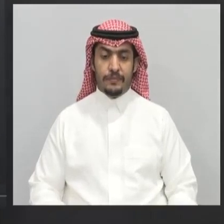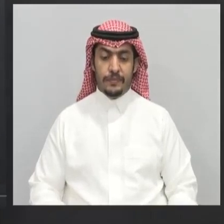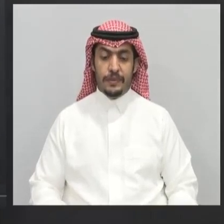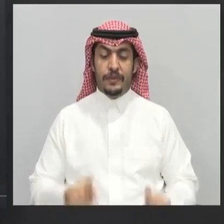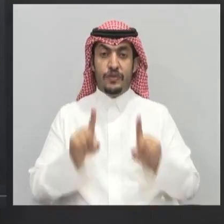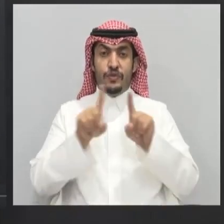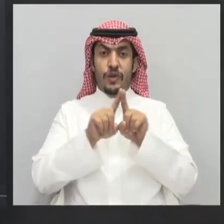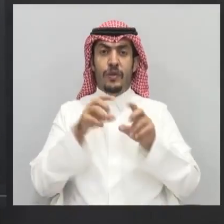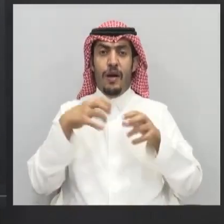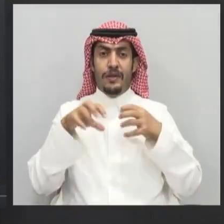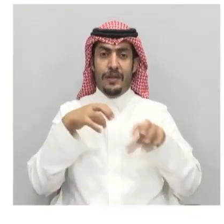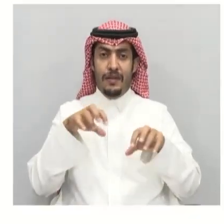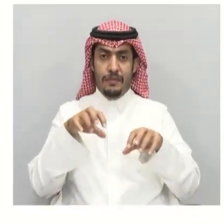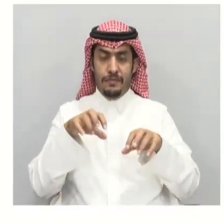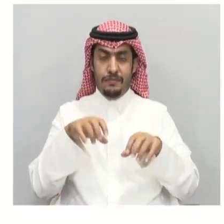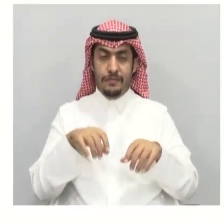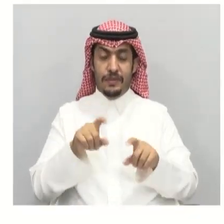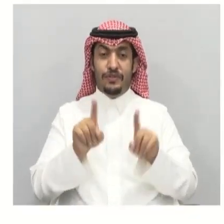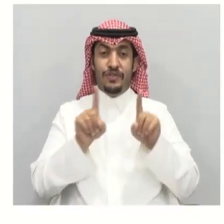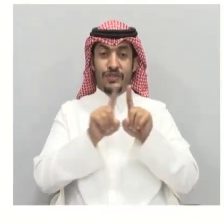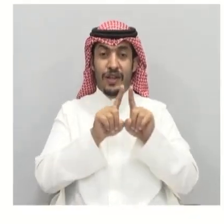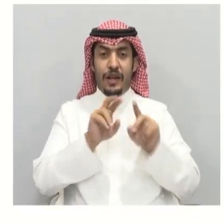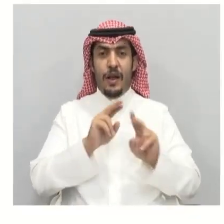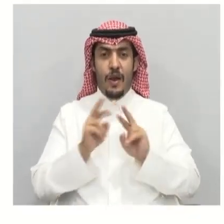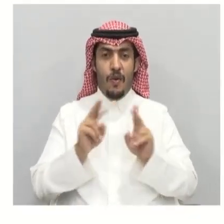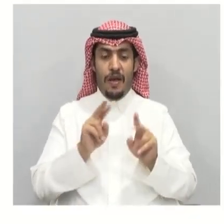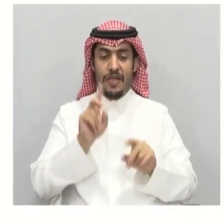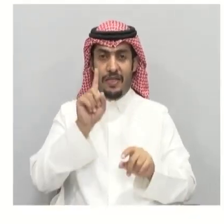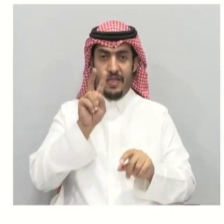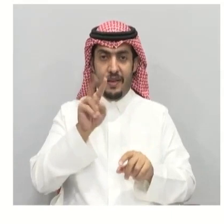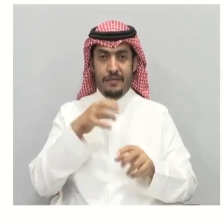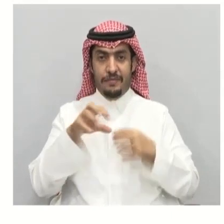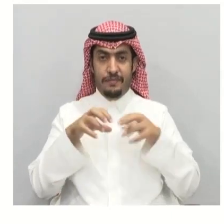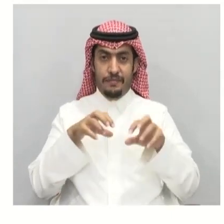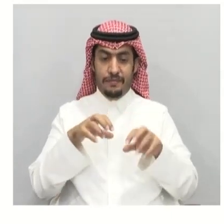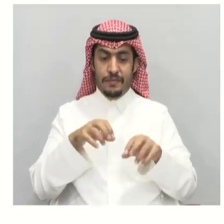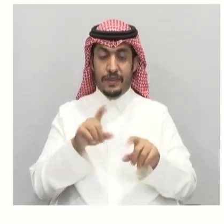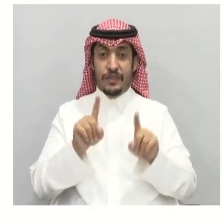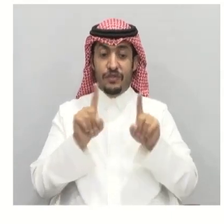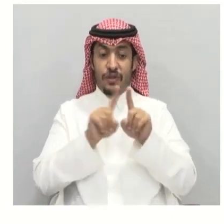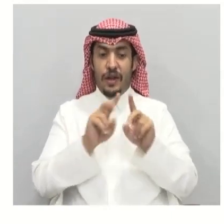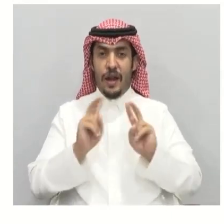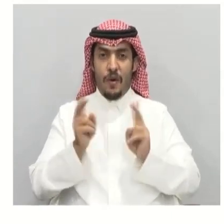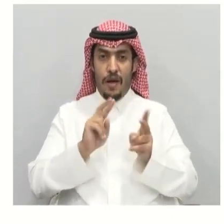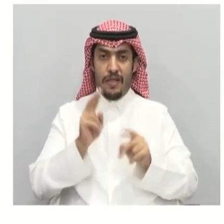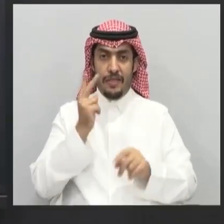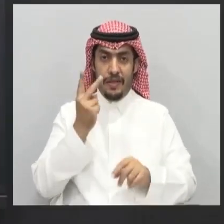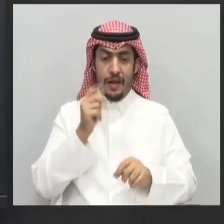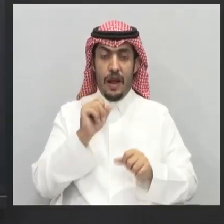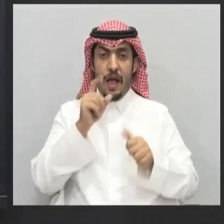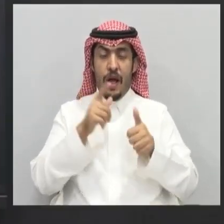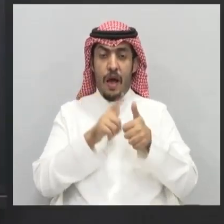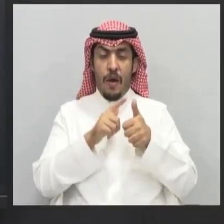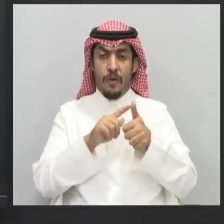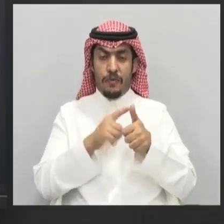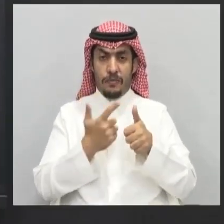الشرك واقسامه الشرك نوعان كما تعلمون اشترك نوعان النوع الاول